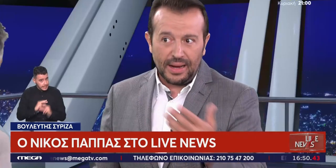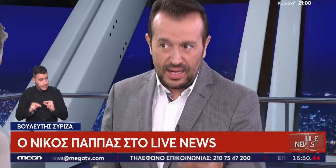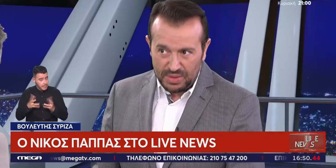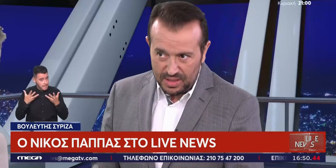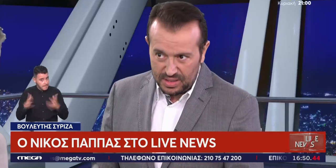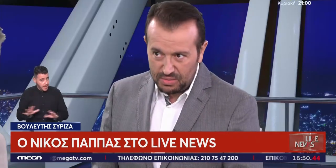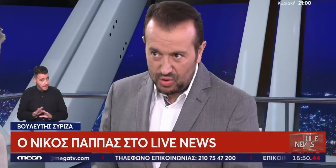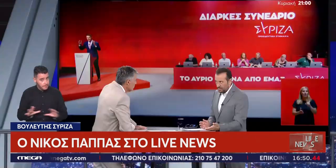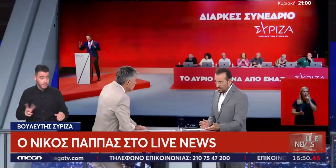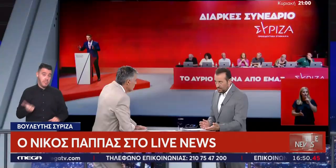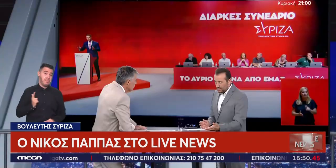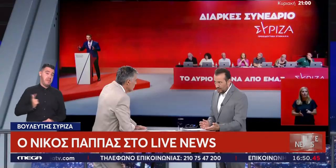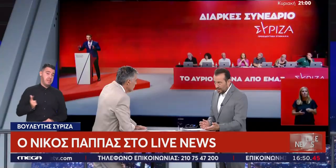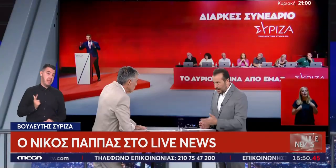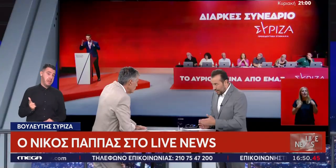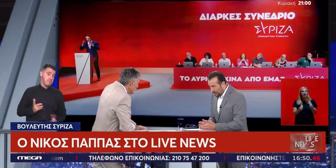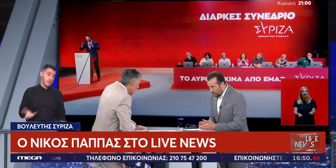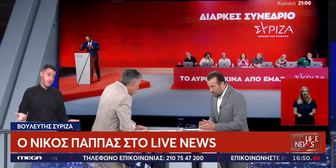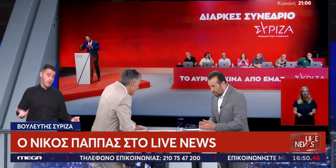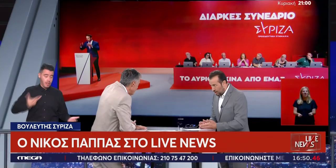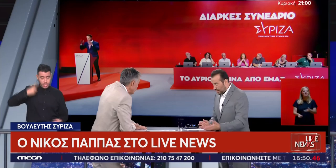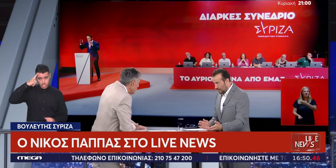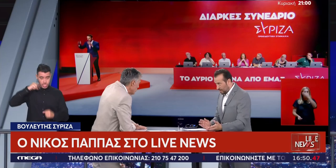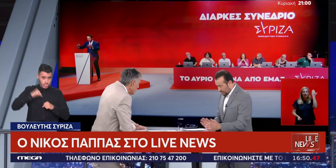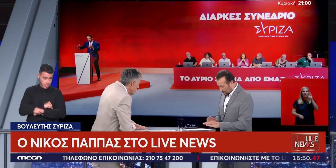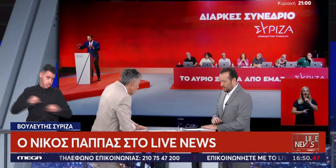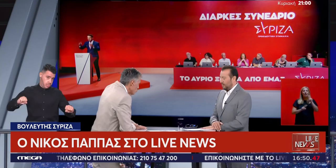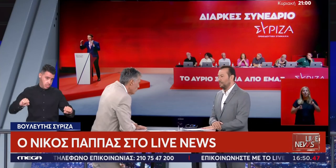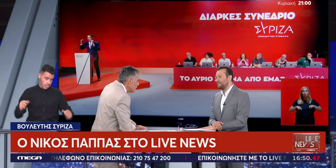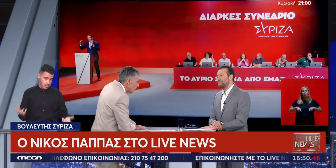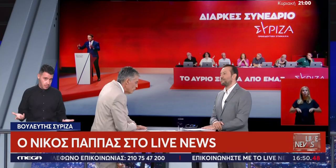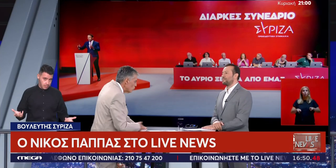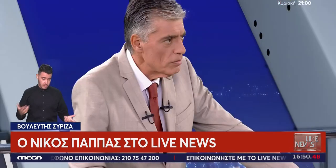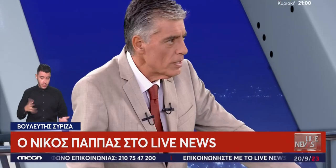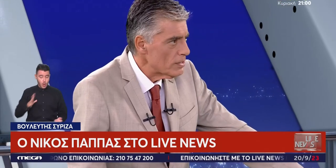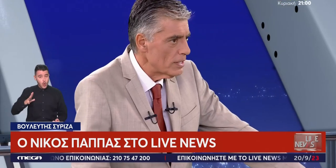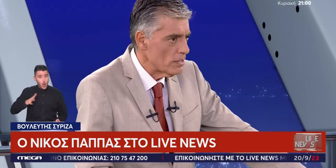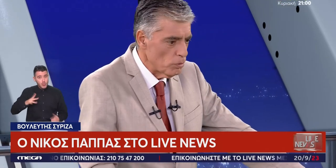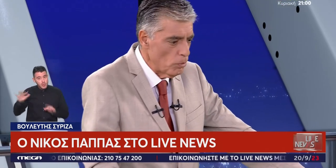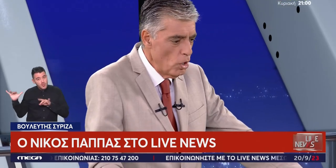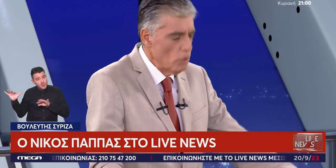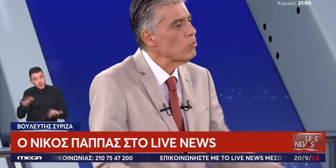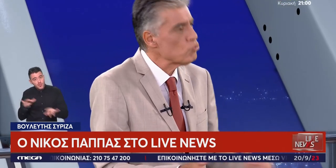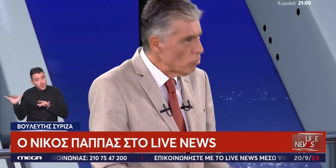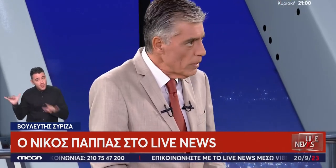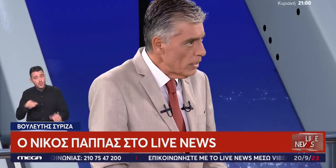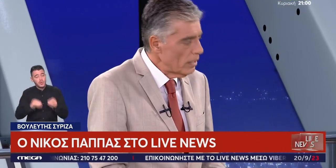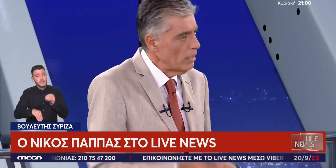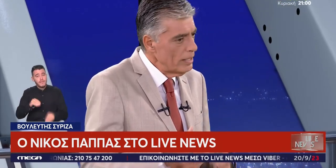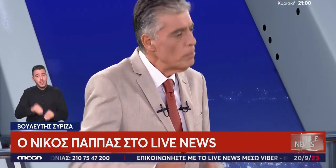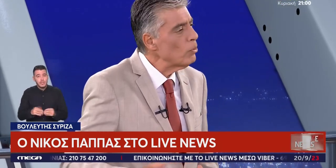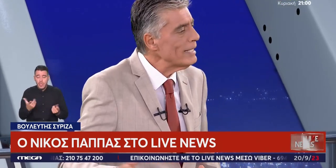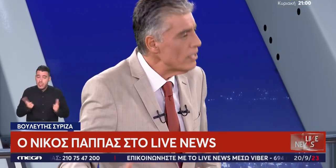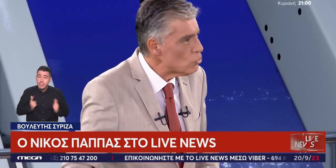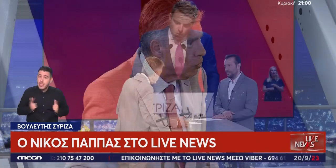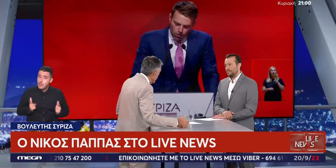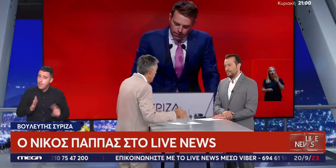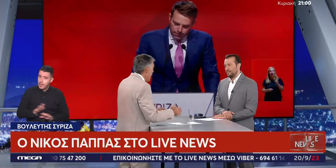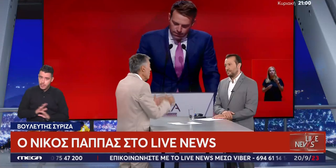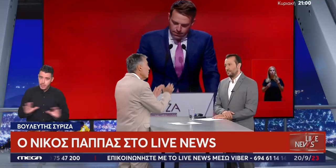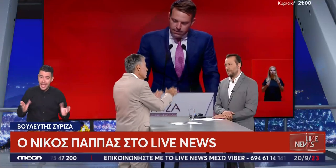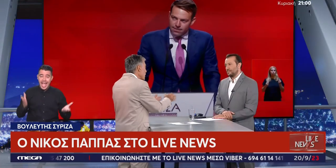περίμενε κανένας μας τέτοια συμμετοχή. Είναι αλήθεια, νομίζω. Όχι, δεν περίμενε απλώς. Δεν περίμενε κανείς όλη αυτή την εξέλιξη. Αυτό που ζούμε είναι